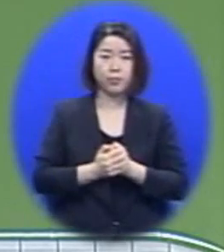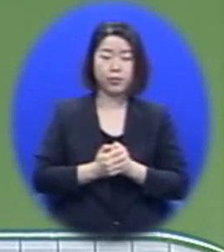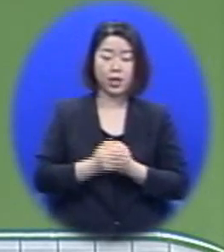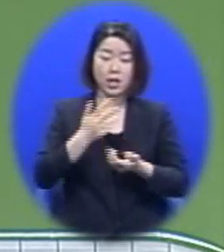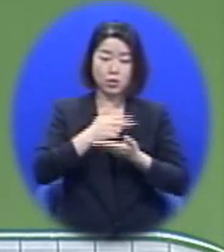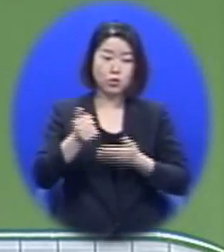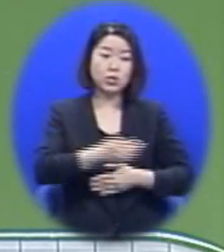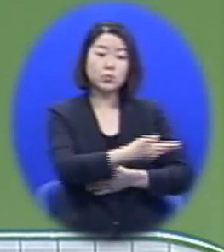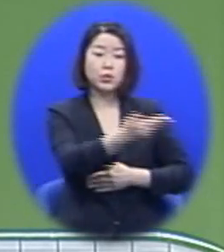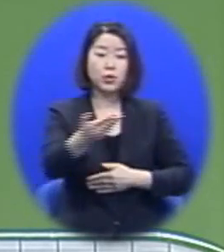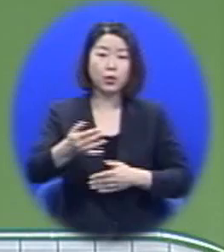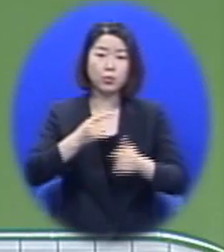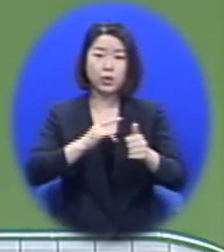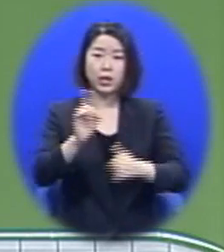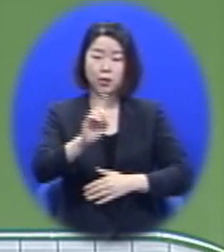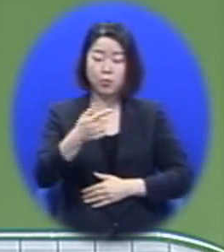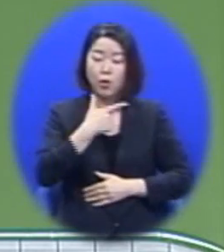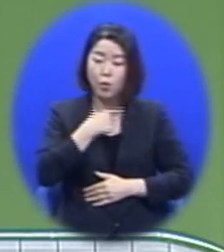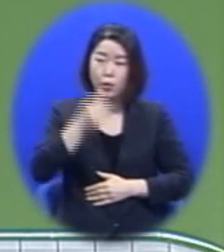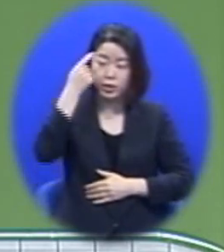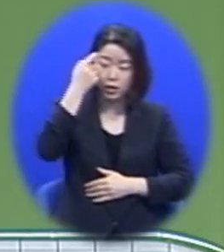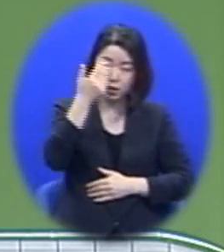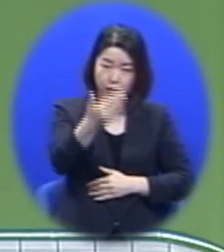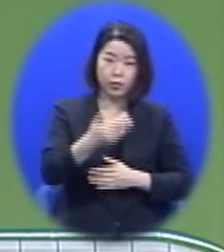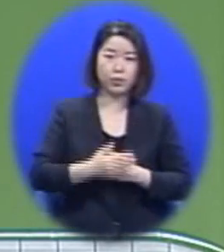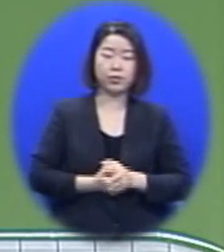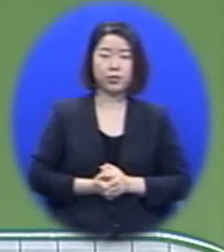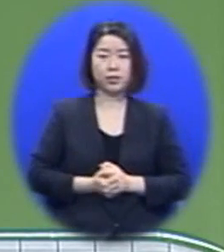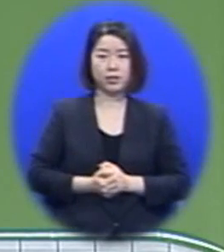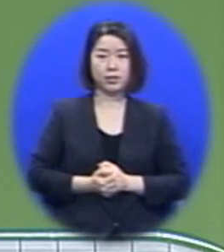여러분에게 뭘 원하실 것 같습니까?